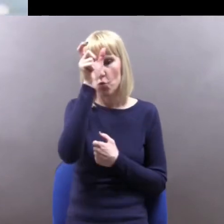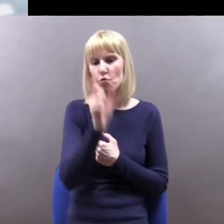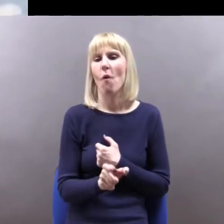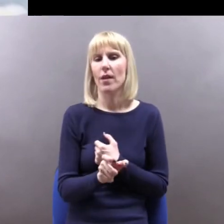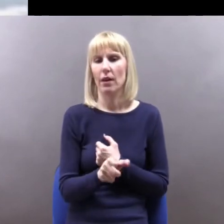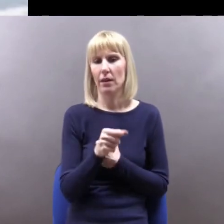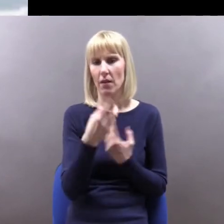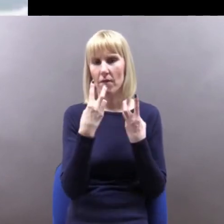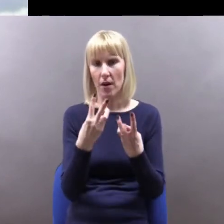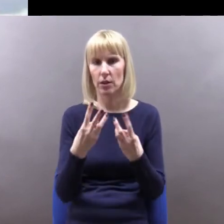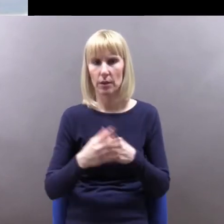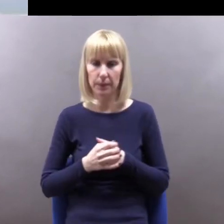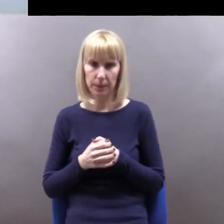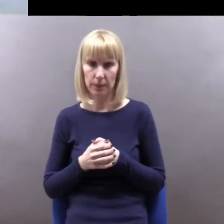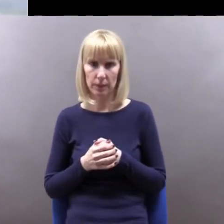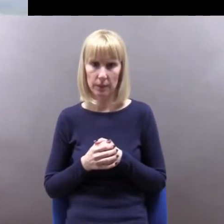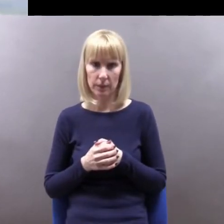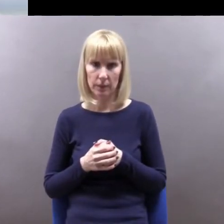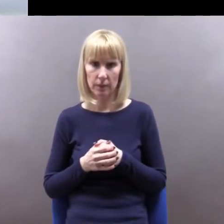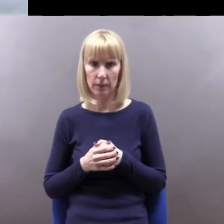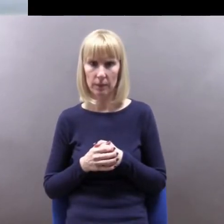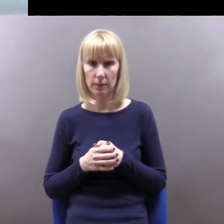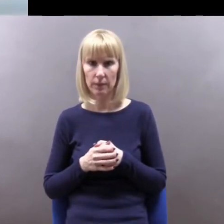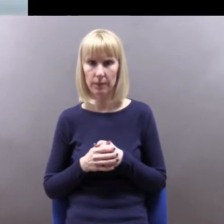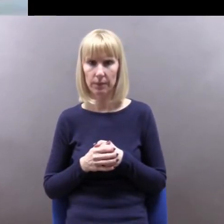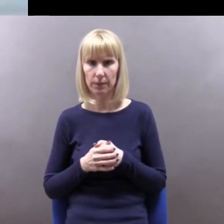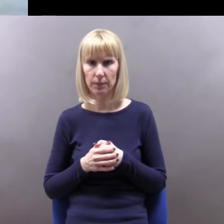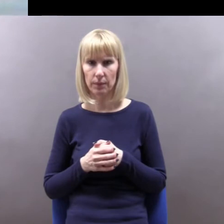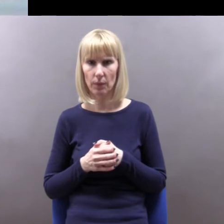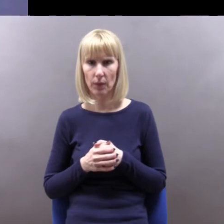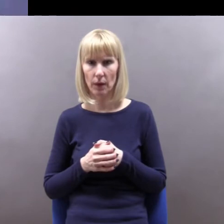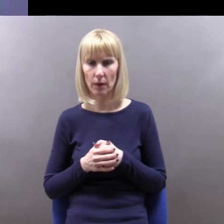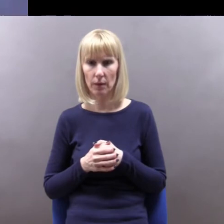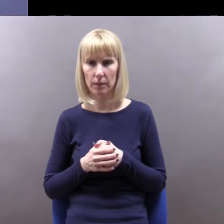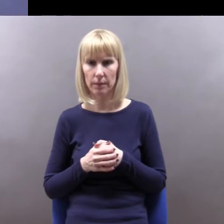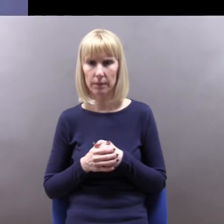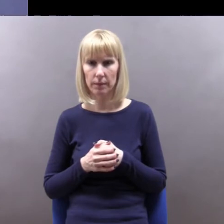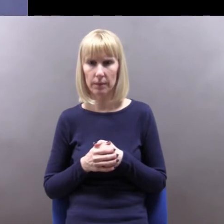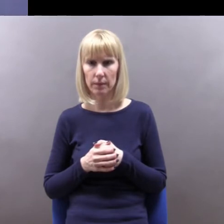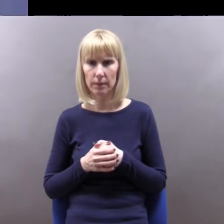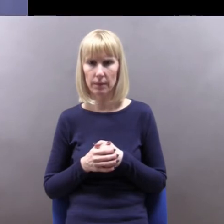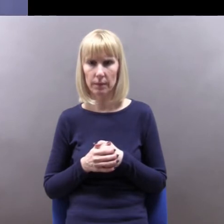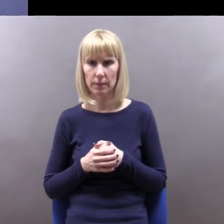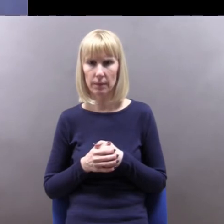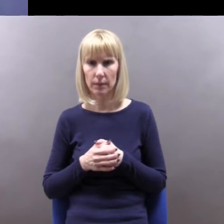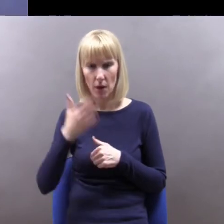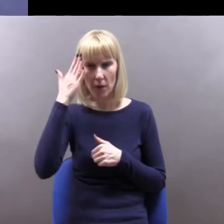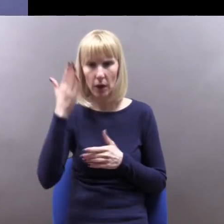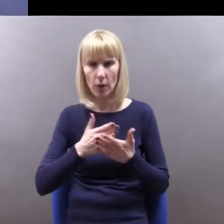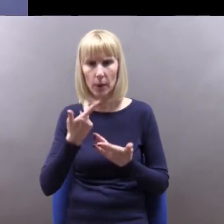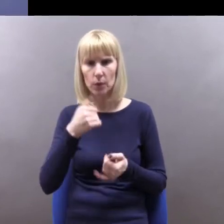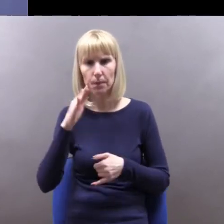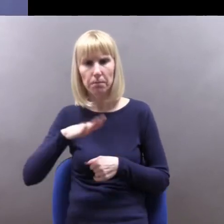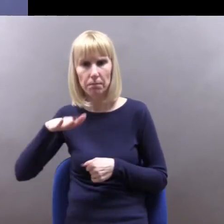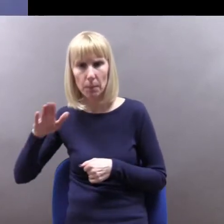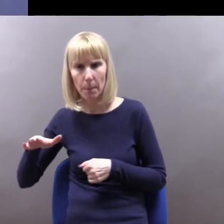tej obsługi mentalnej i fizycznej i technicznej. No tak, zgadzam się, bo no wiadomo, że te dzieci,